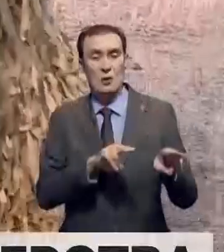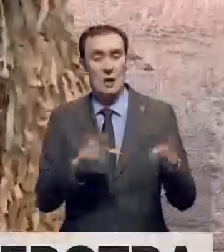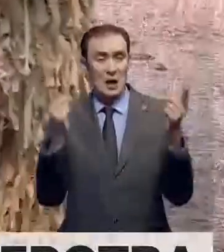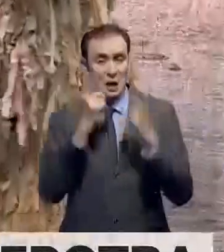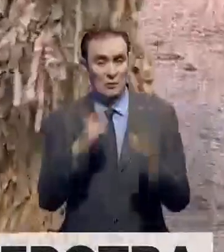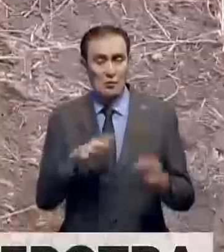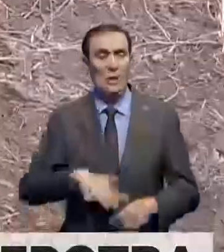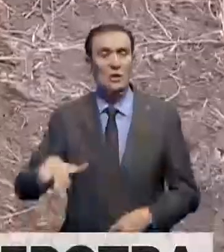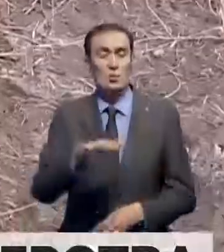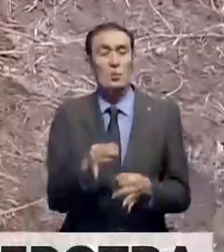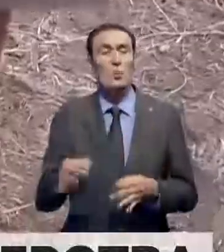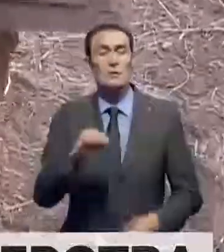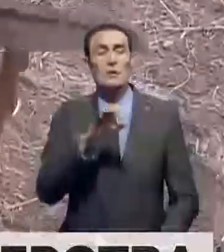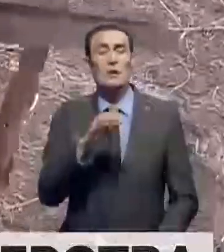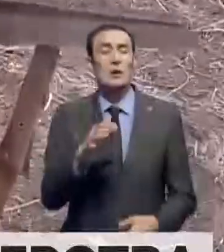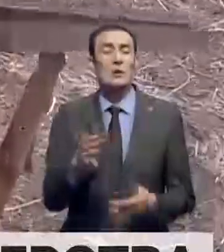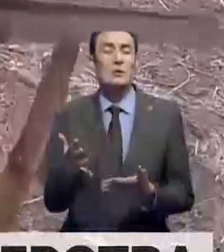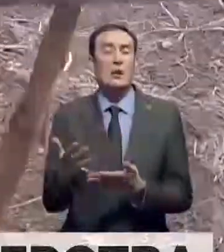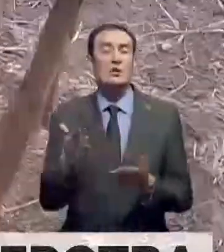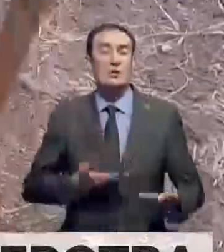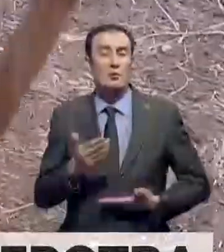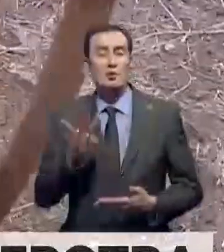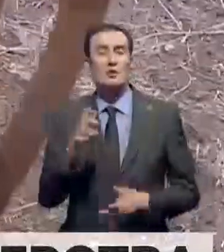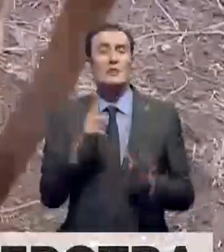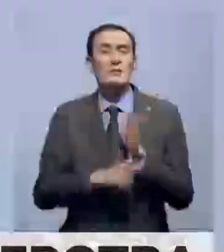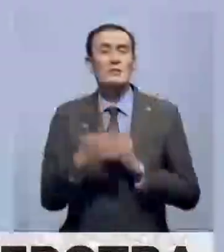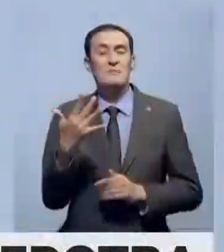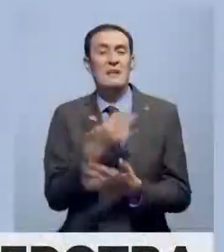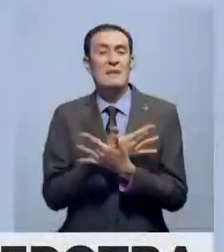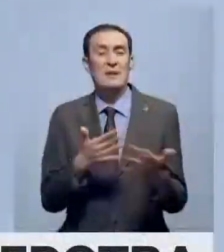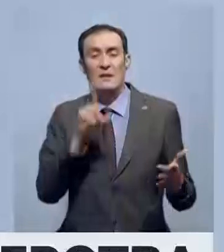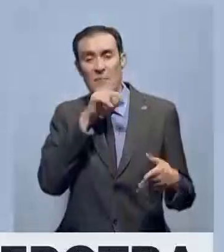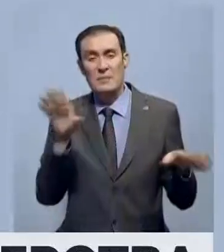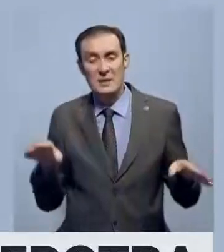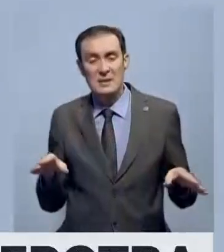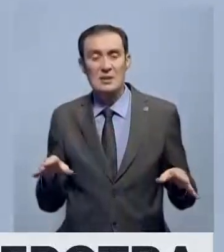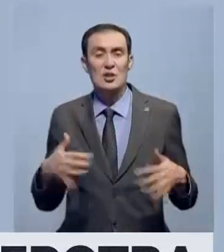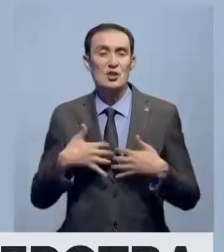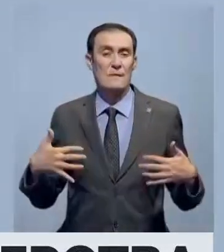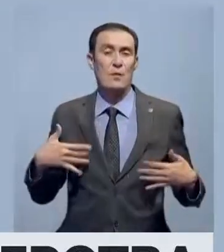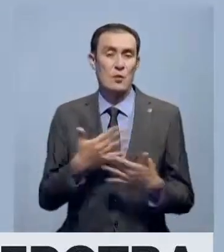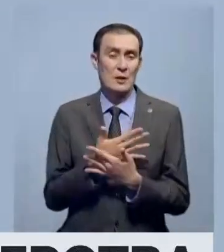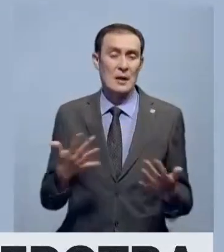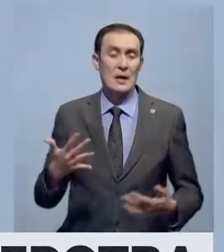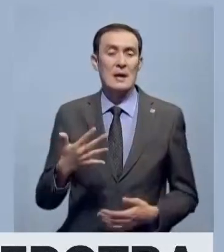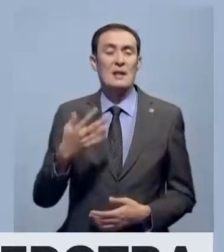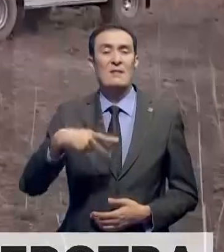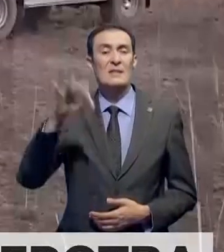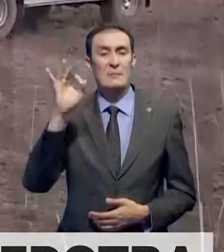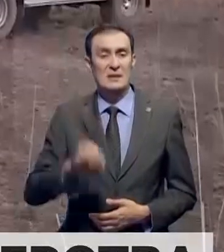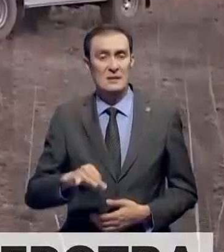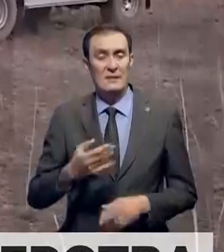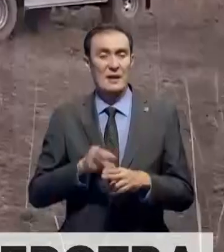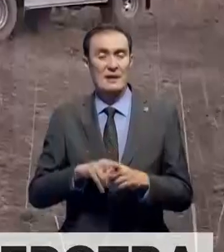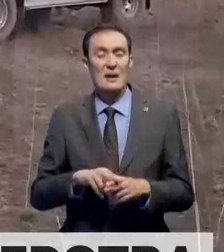охота. Отмечу, на территории области обитают 475 видов птиц и млекопитающих. Пятая